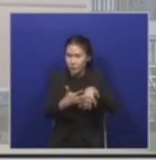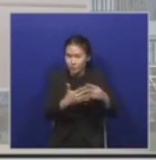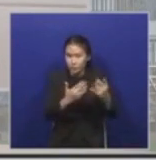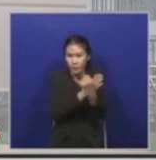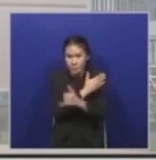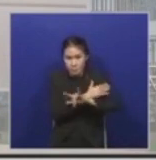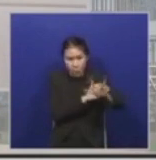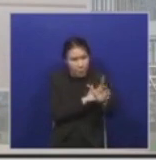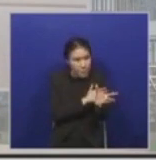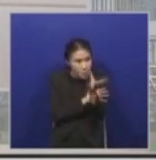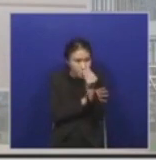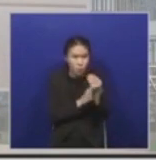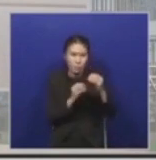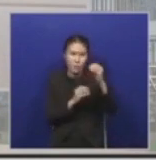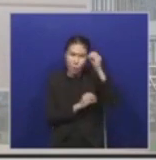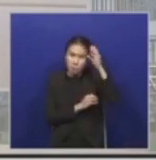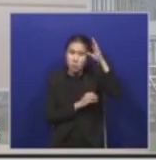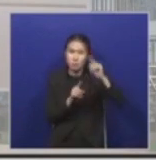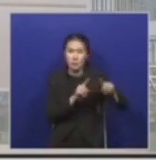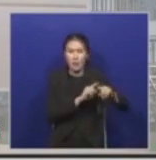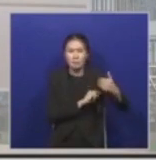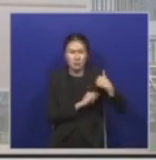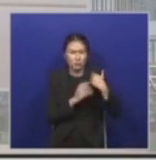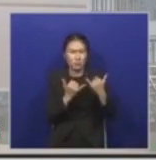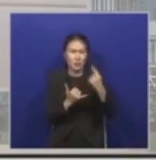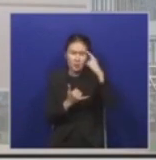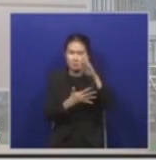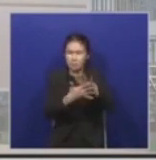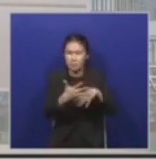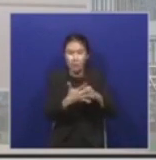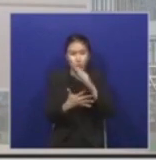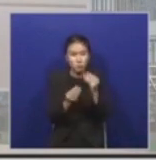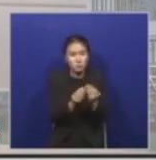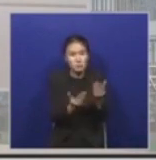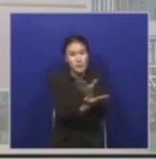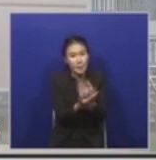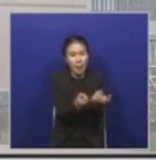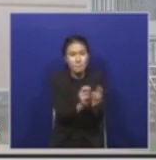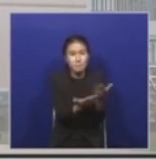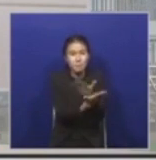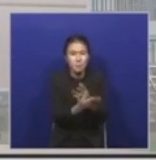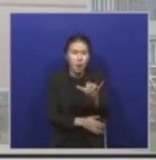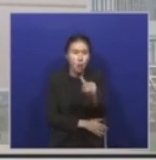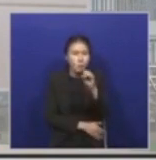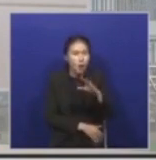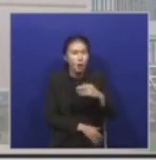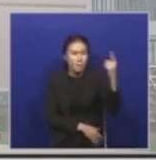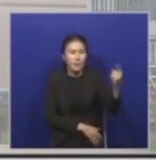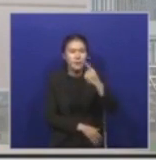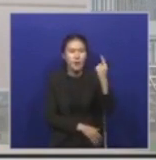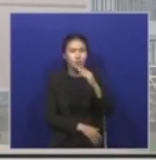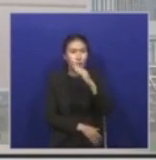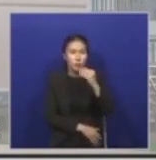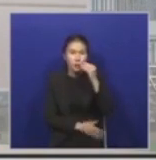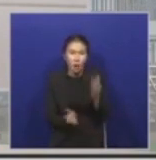านสัมมนามันเป็นกุศโลบายท่านประธานครับการสัมมนาเนี่ยบางคนก็บอกว่าไปเที่ยวนั่นแหละครับถ้านั่งอยู่ในบ้านห้